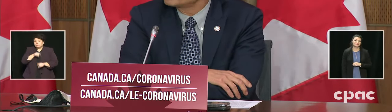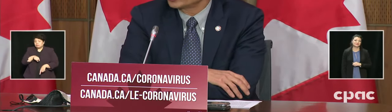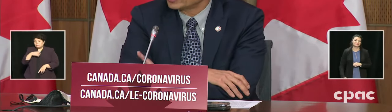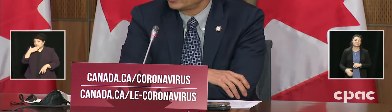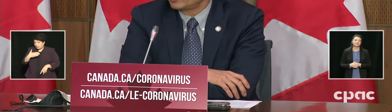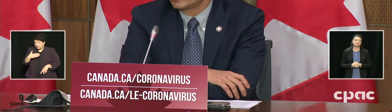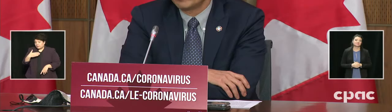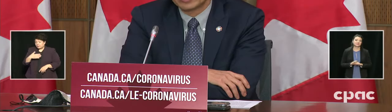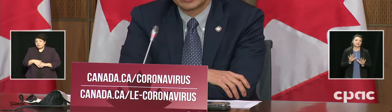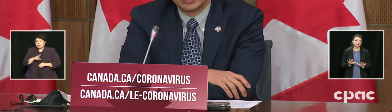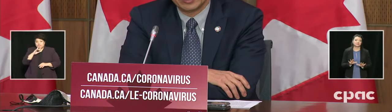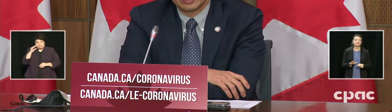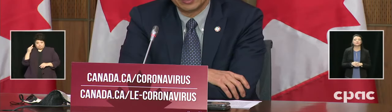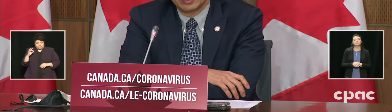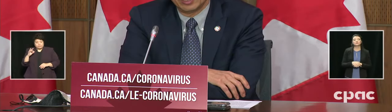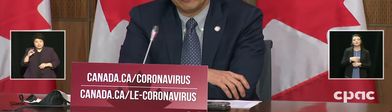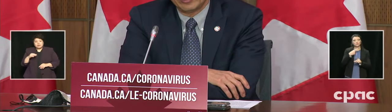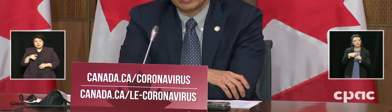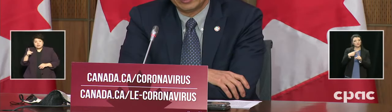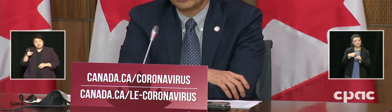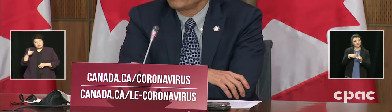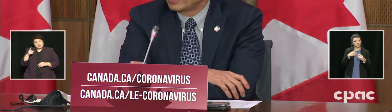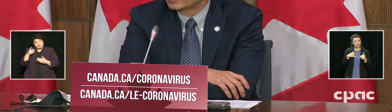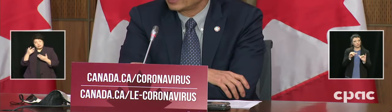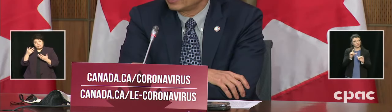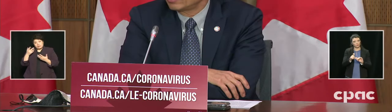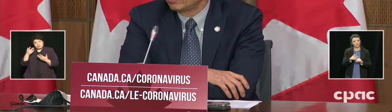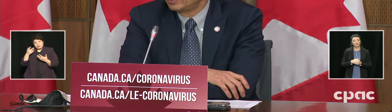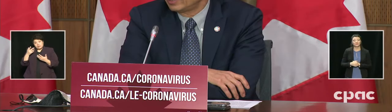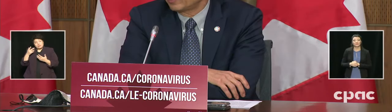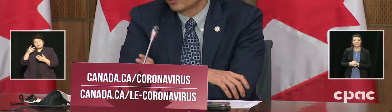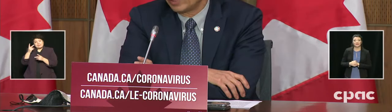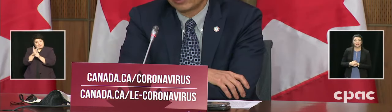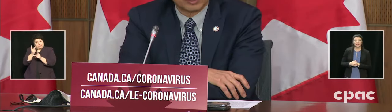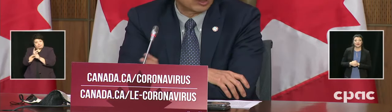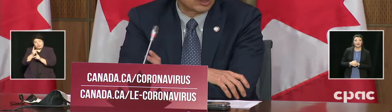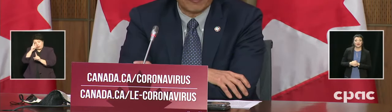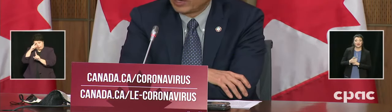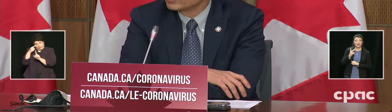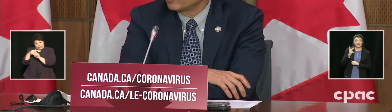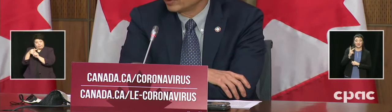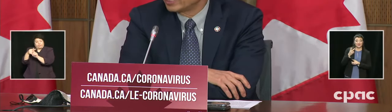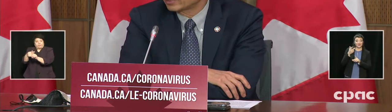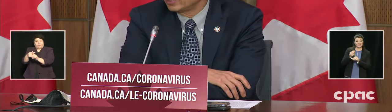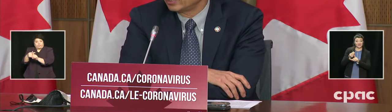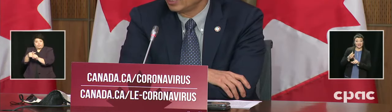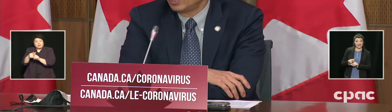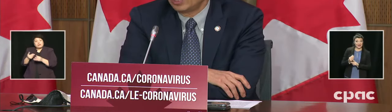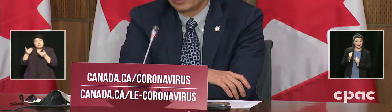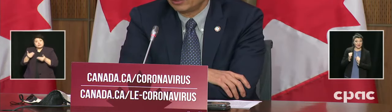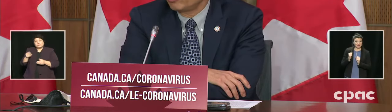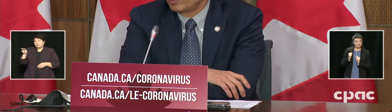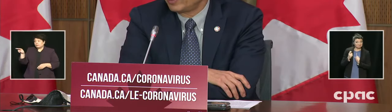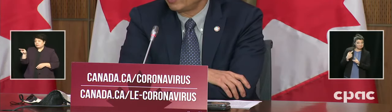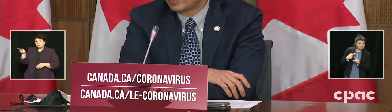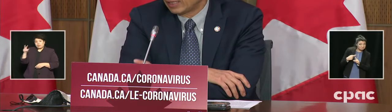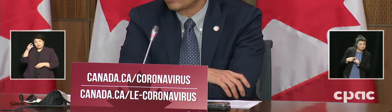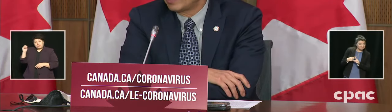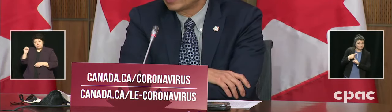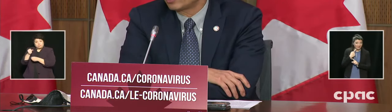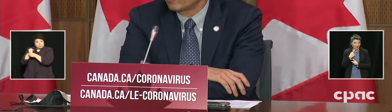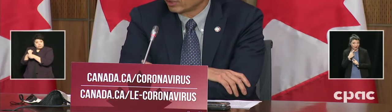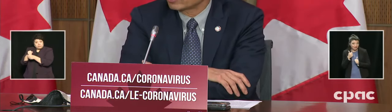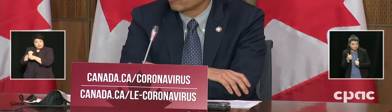il faut toujours rester optimiste. Et avec les 2 vaccins candidats prometteurs, le Pfizer et Moderna, si tout va bien